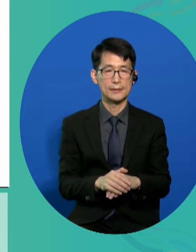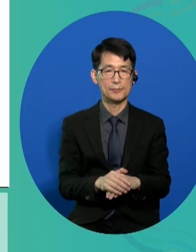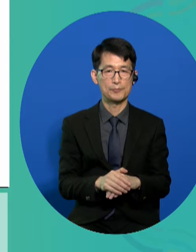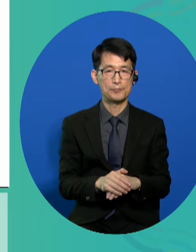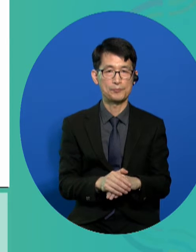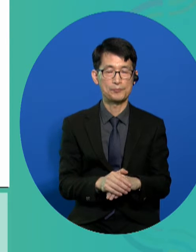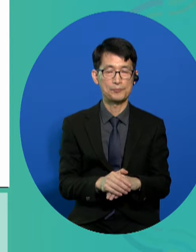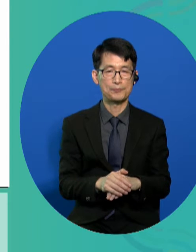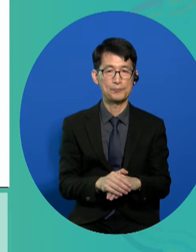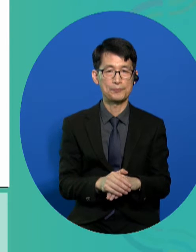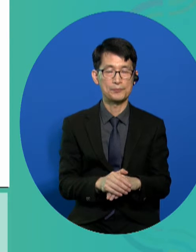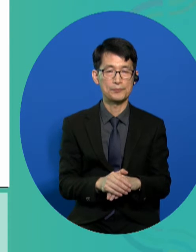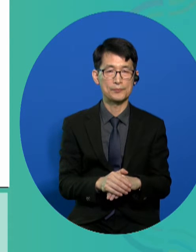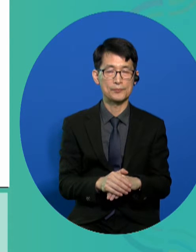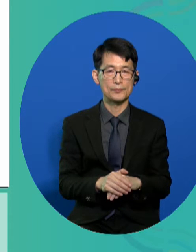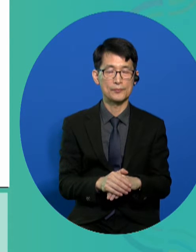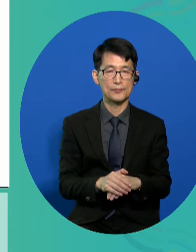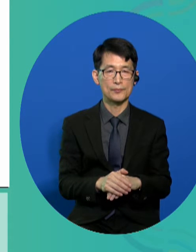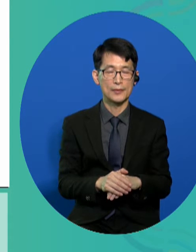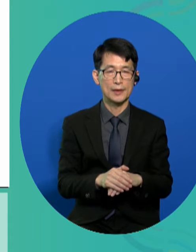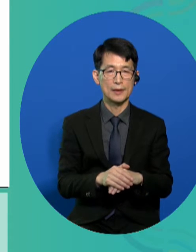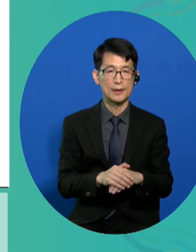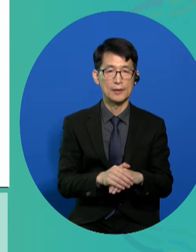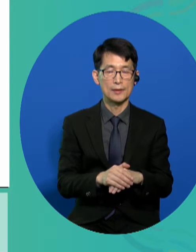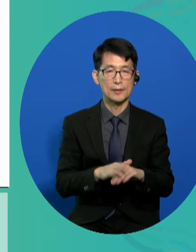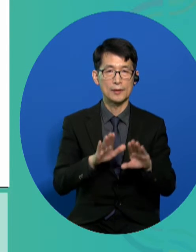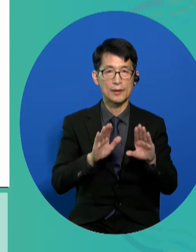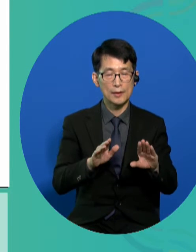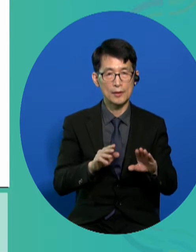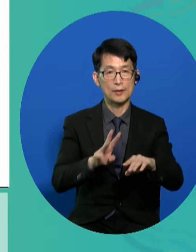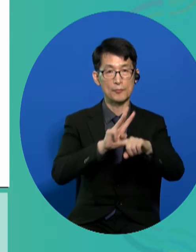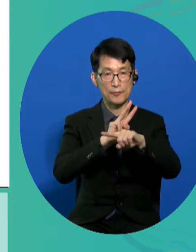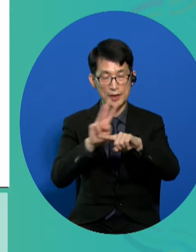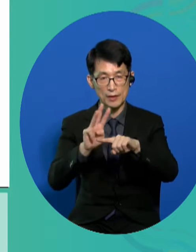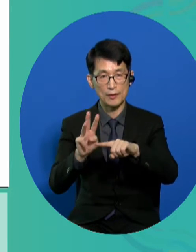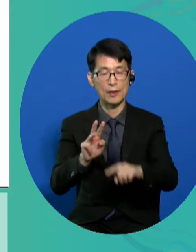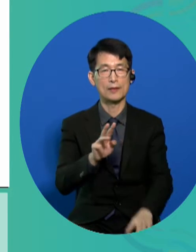포함된 포용적 인클루시브 웹 포털 by